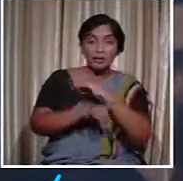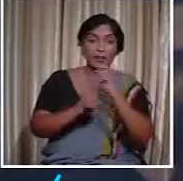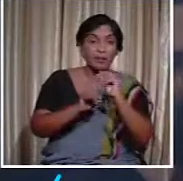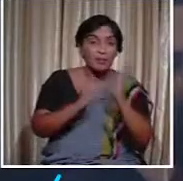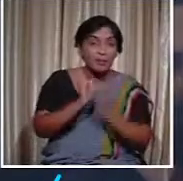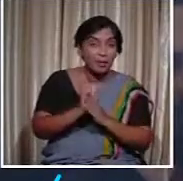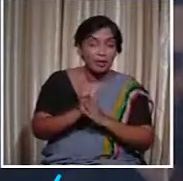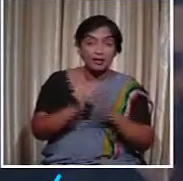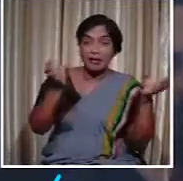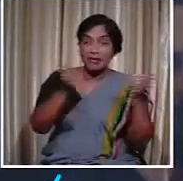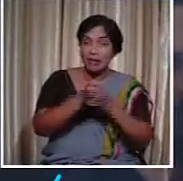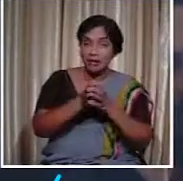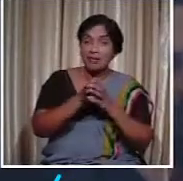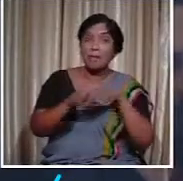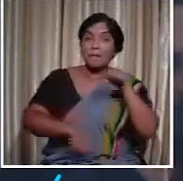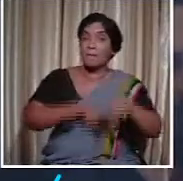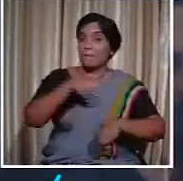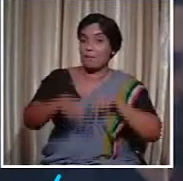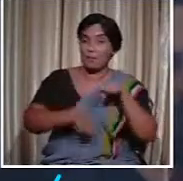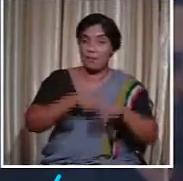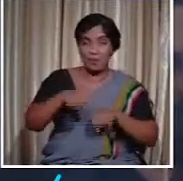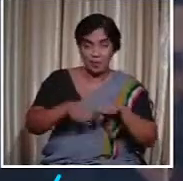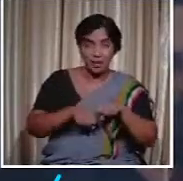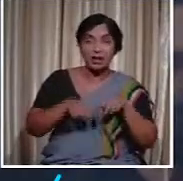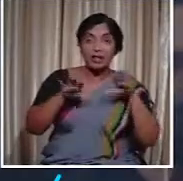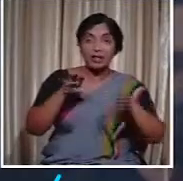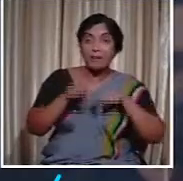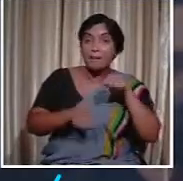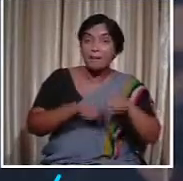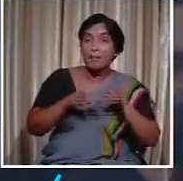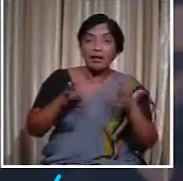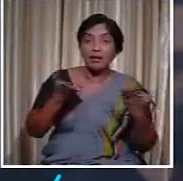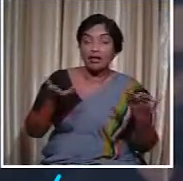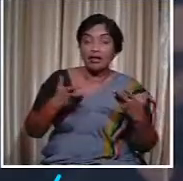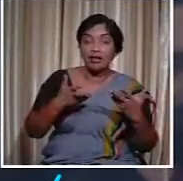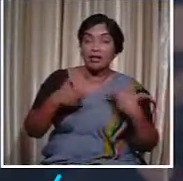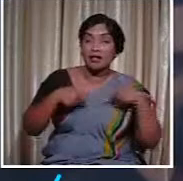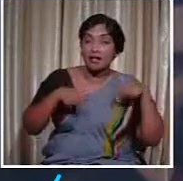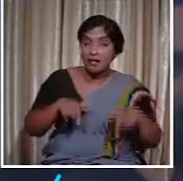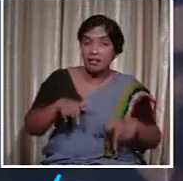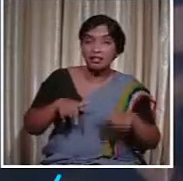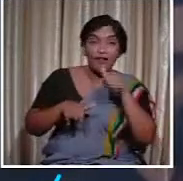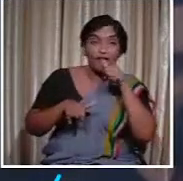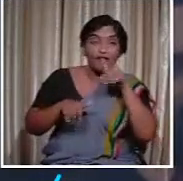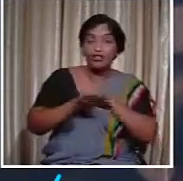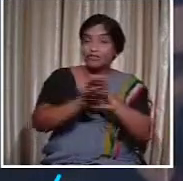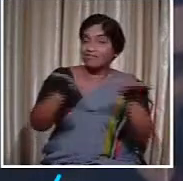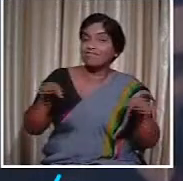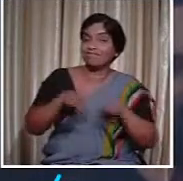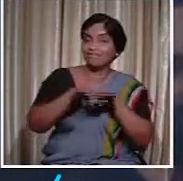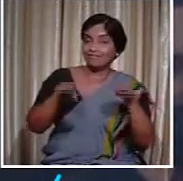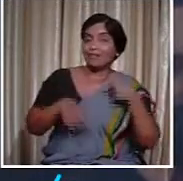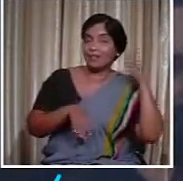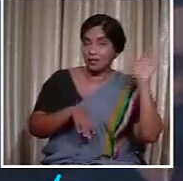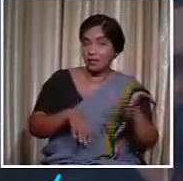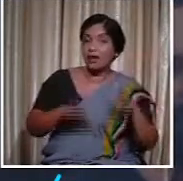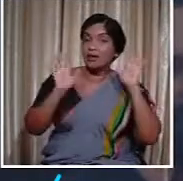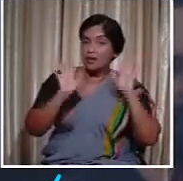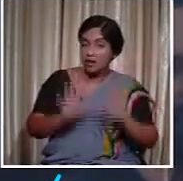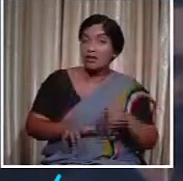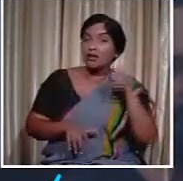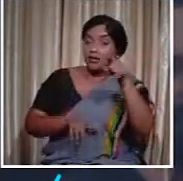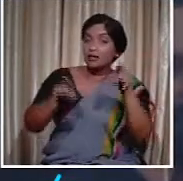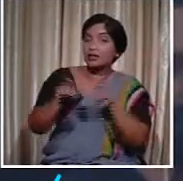අගමැතිතුමා ඇතුළු කණ්ඩායම ආවේ බයිසිකලෙන් ආවේ. දැන් බයිසිකලේ එන මේ අපිට මේ දියවන්නා පීනල තමයි එන්න වෙලා තියෙන්නේ. නමුත්